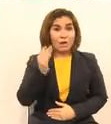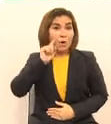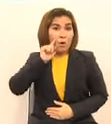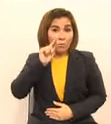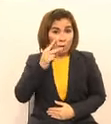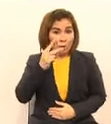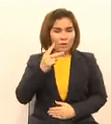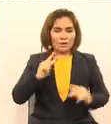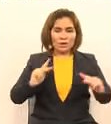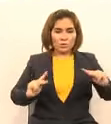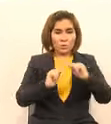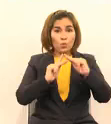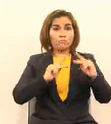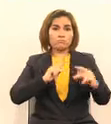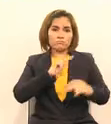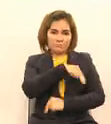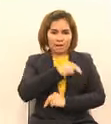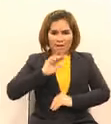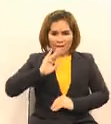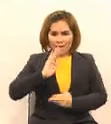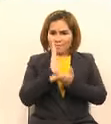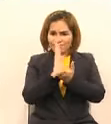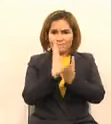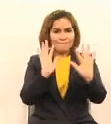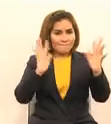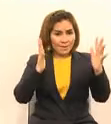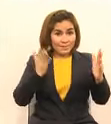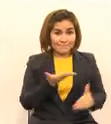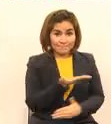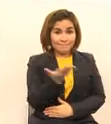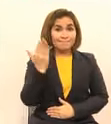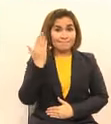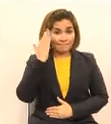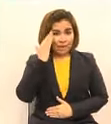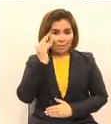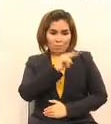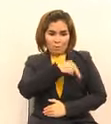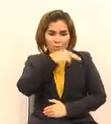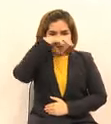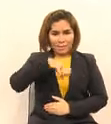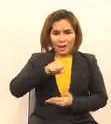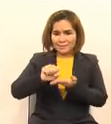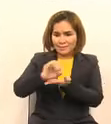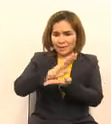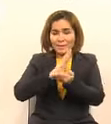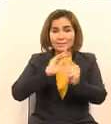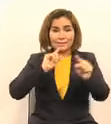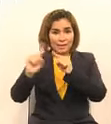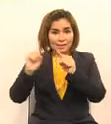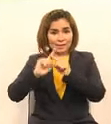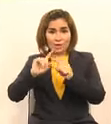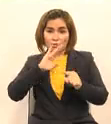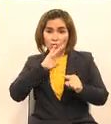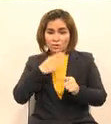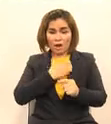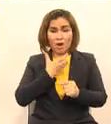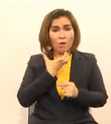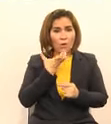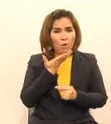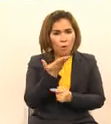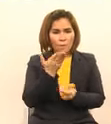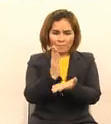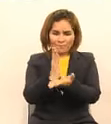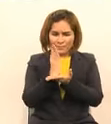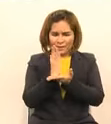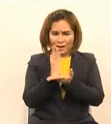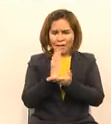ธารณสุขไม่ได้มีการปิดกั้นการรับบริจาคของโรงพยาบาลหรือสถาบันแห่งใดนะครับแล้วก็มองว่าเป็นเรื่องที่ดีง